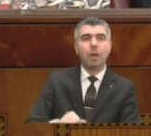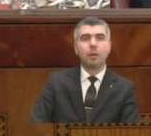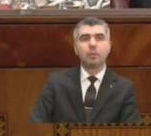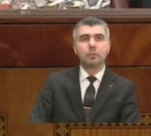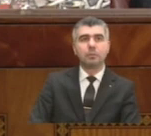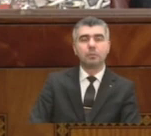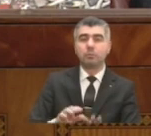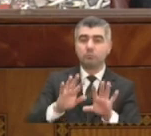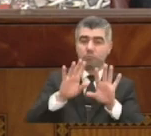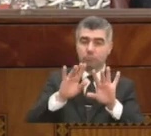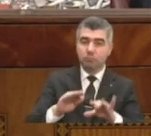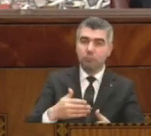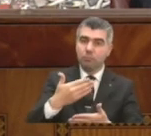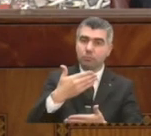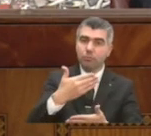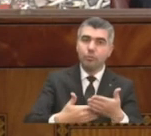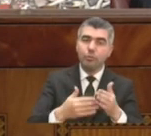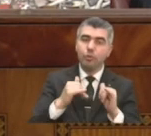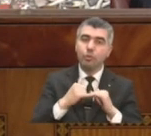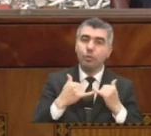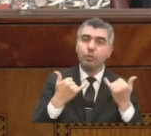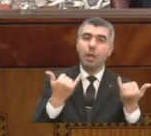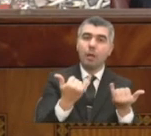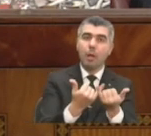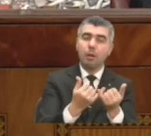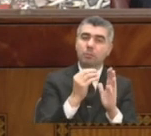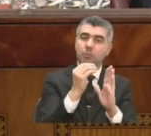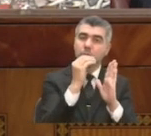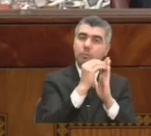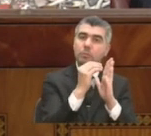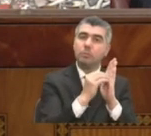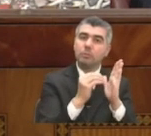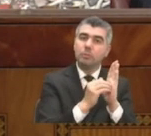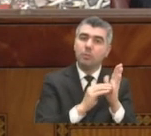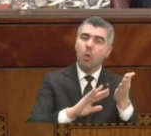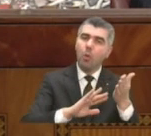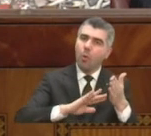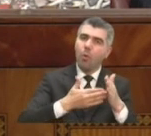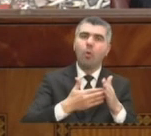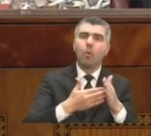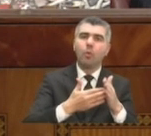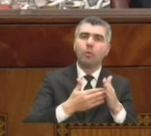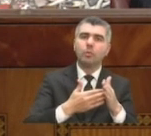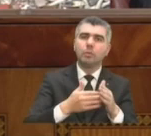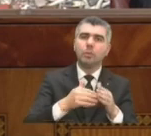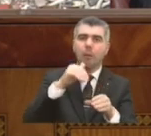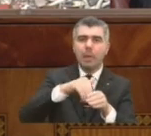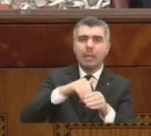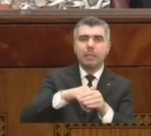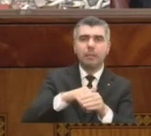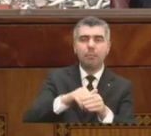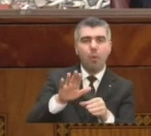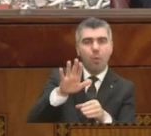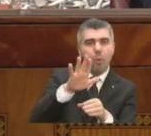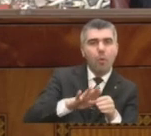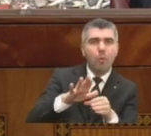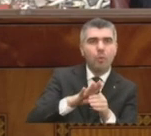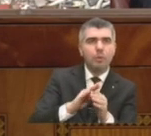بمحضر هذه الجلسه مدعم بمداخلات جميع الفرق والمجموعات